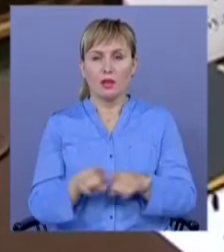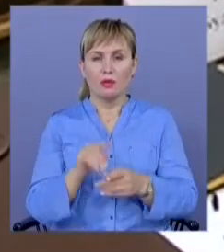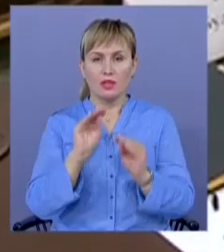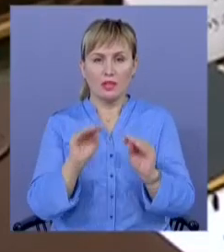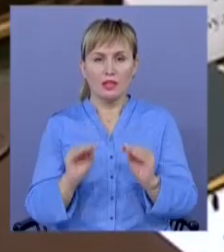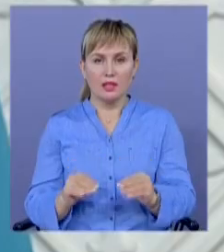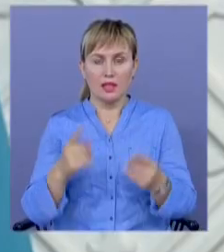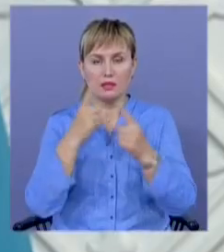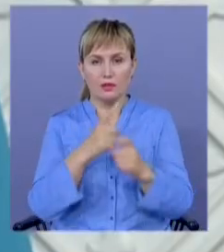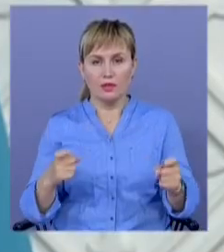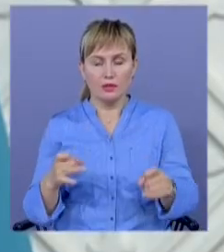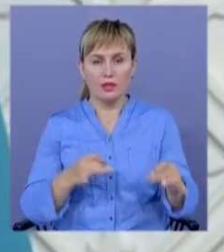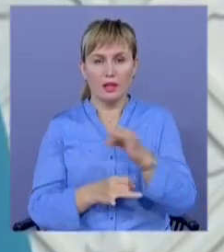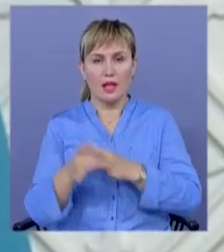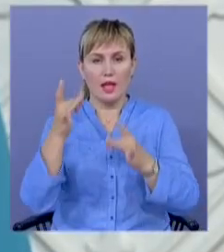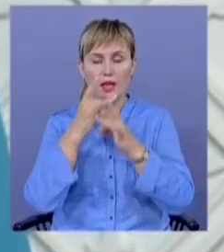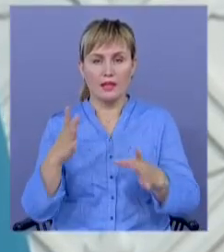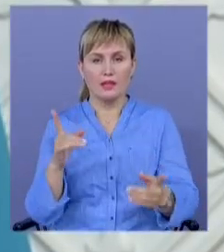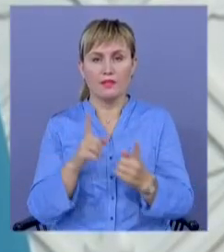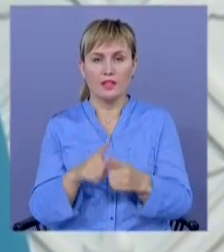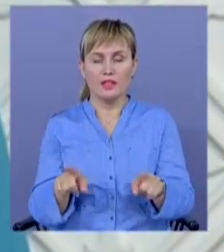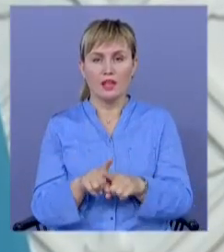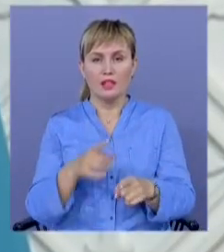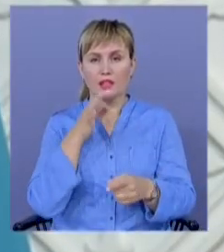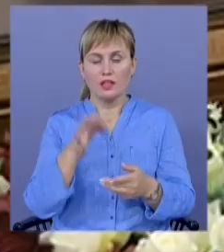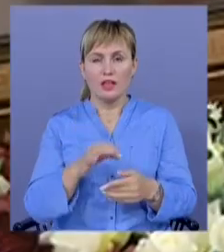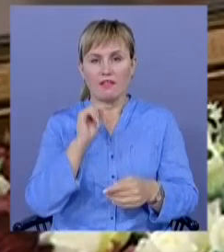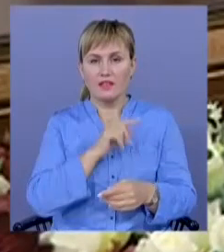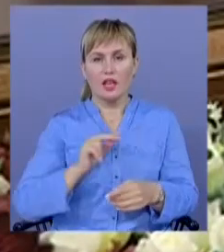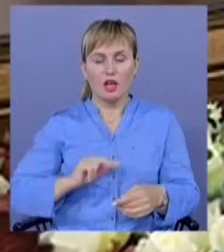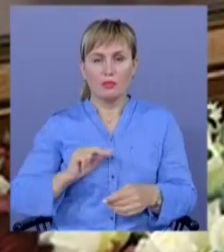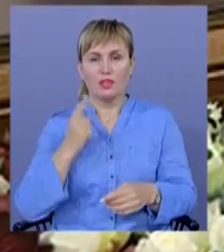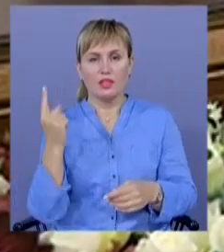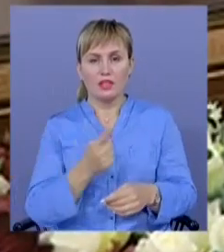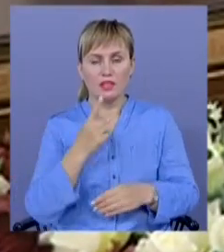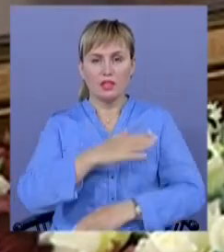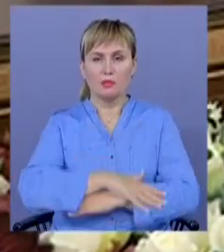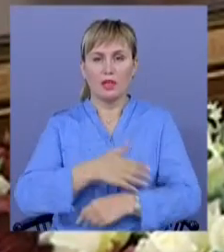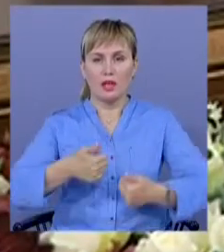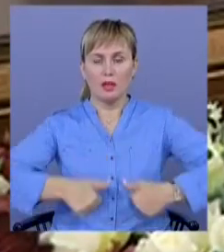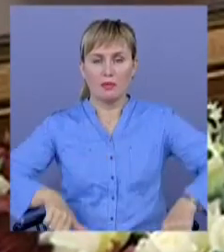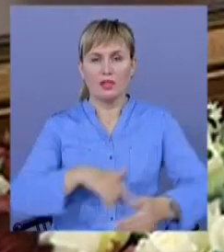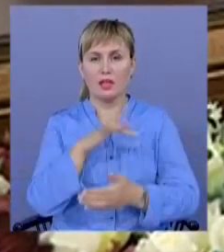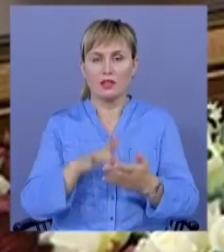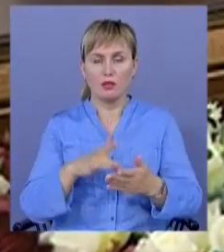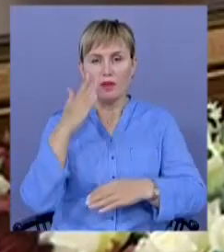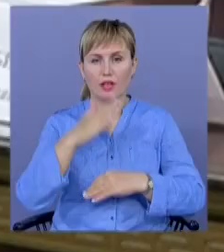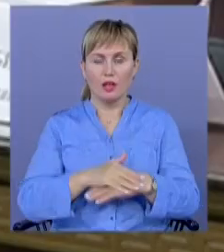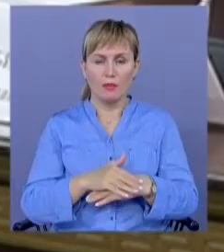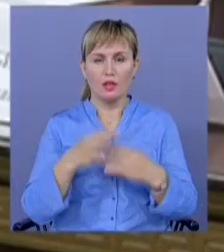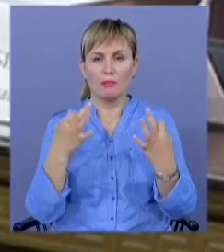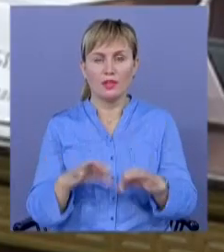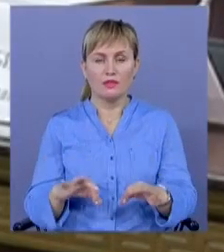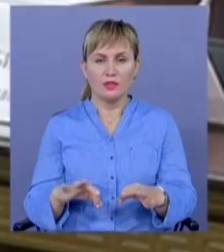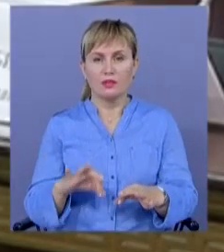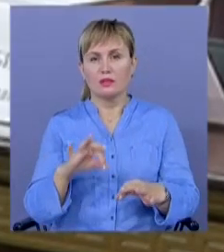озвучили на совете по этике на встрече также отметили эффективность работы единой дисциплинарной комиссии городского акимата она позволяет